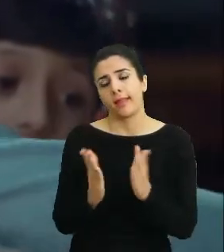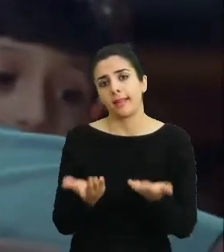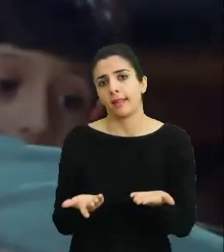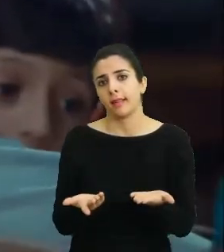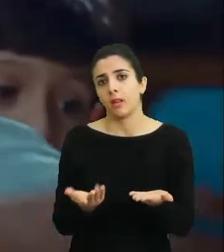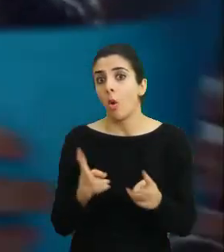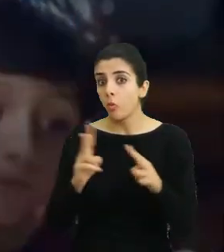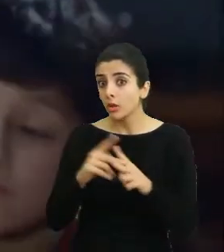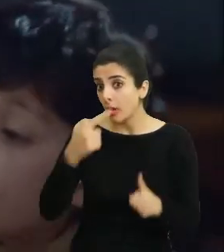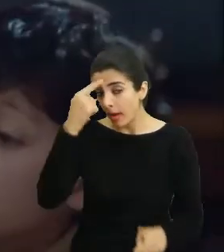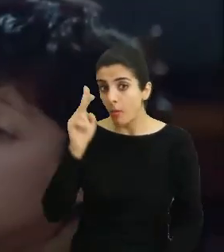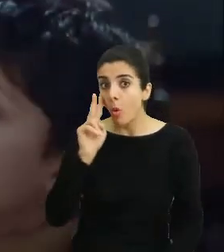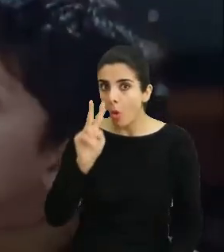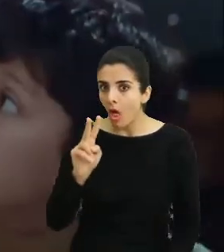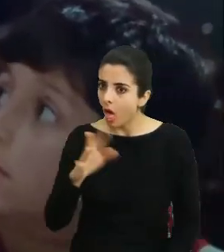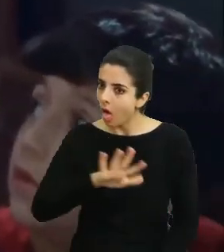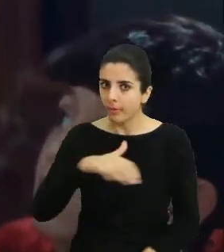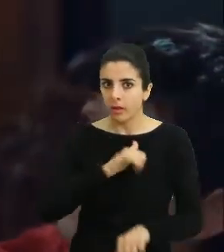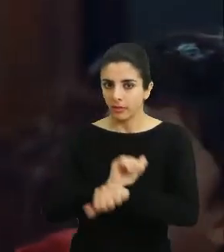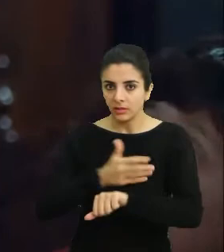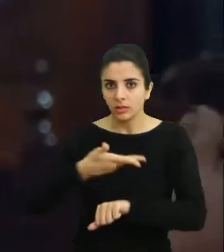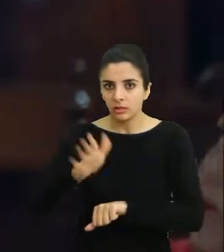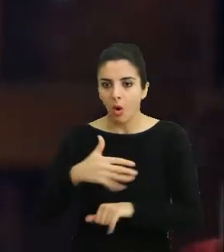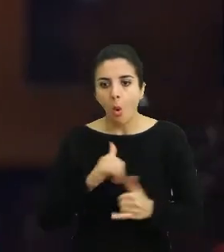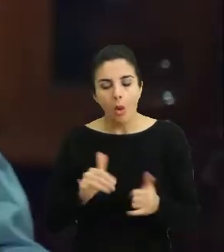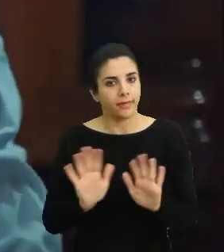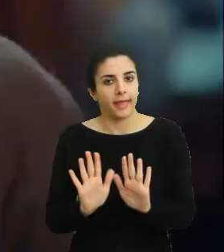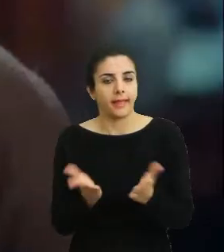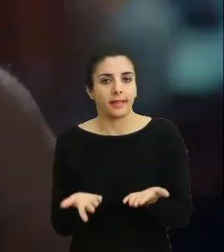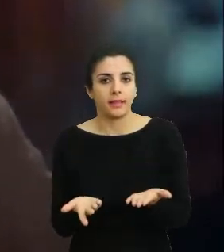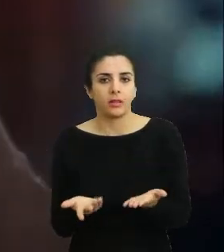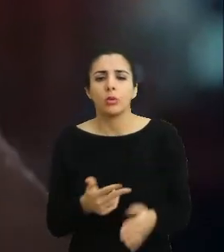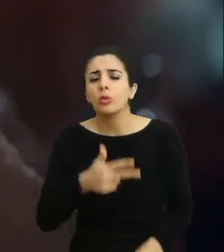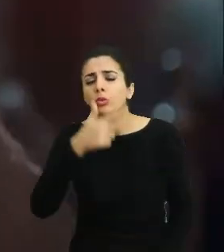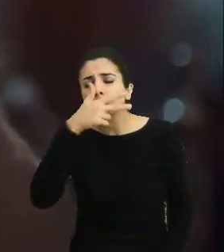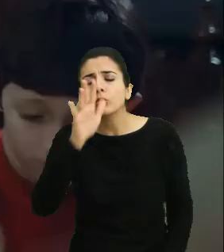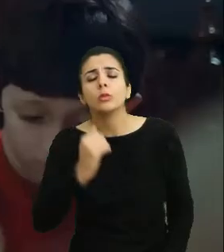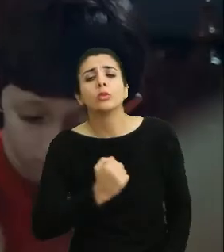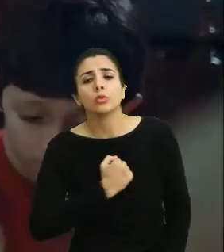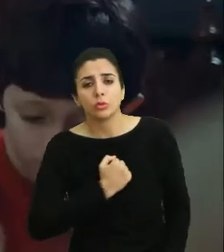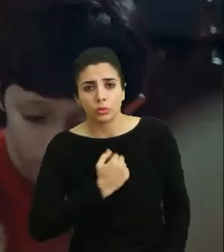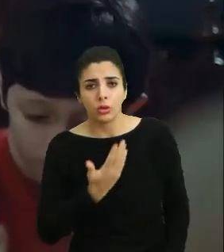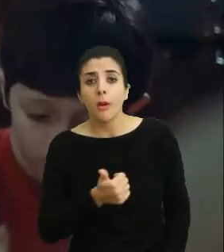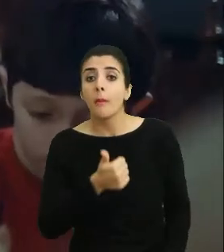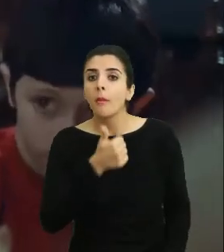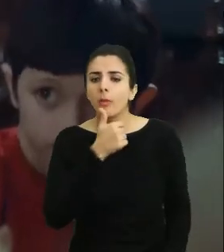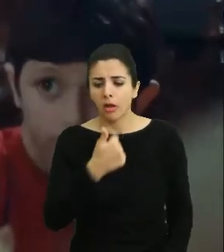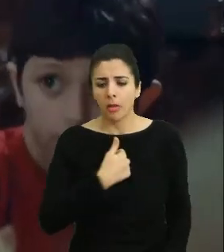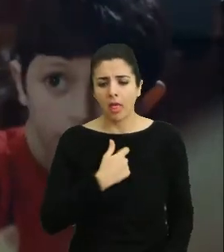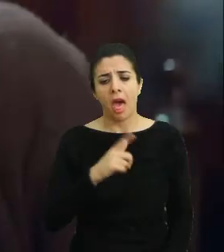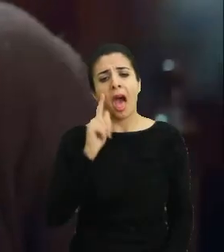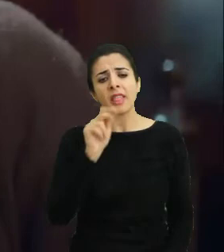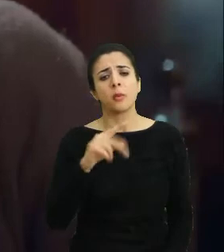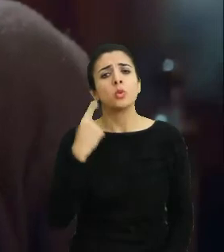alıyor. Polis görürse gelir hepimizi hapse atar. Oyun oynamayık burada. Üzülme kuzum. Babam beni bile